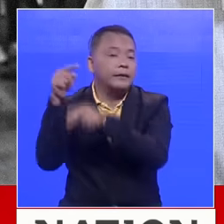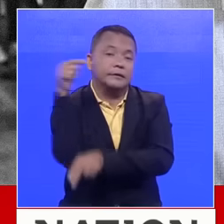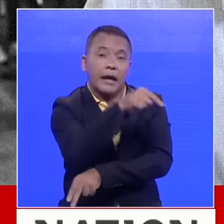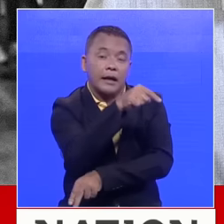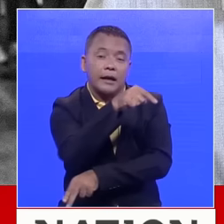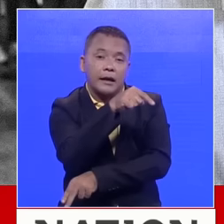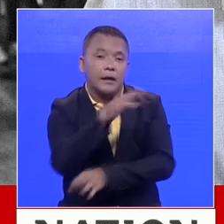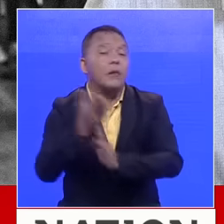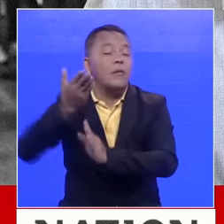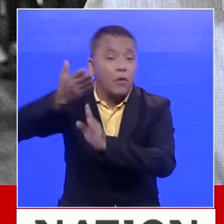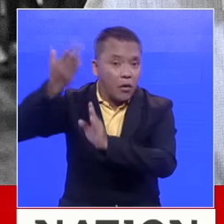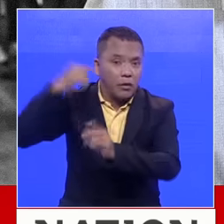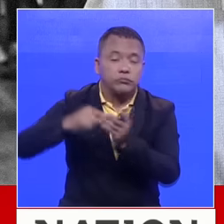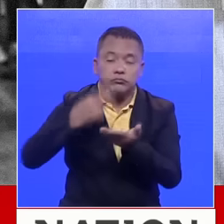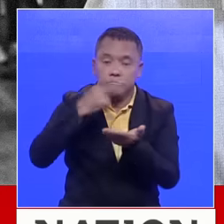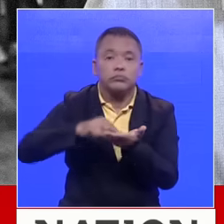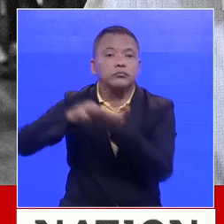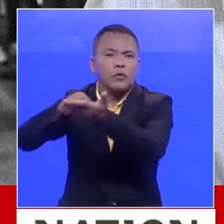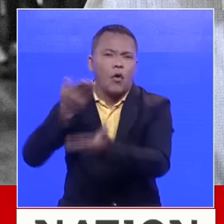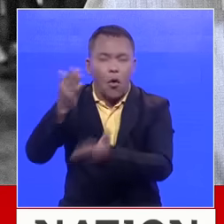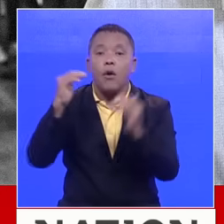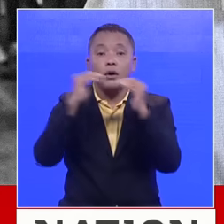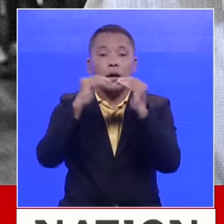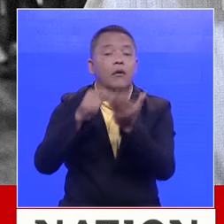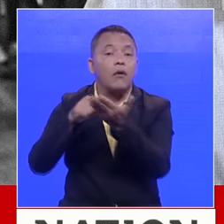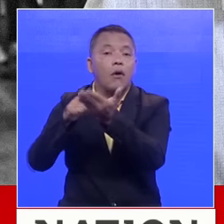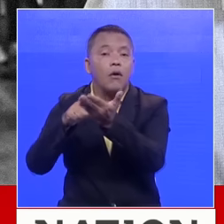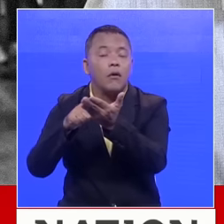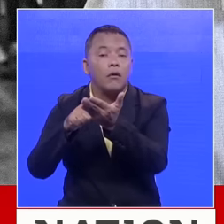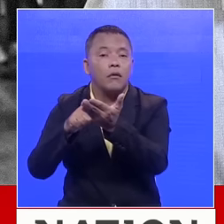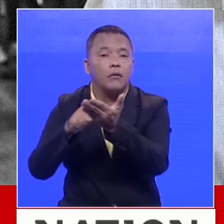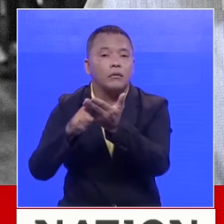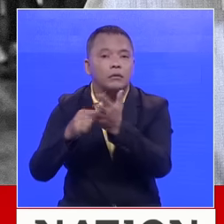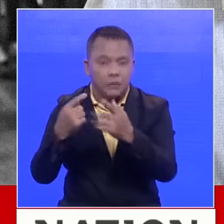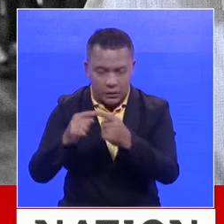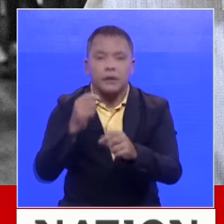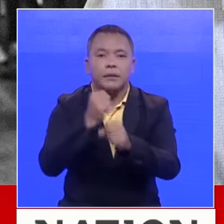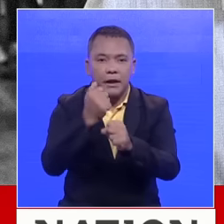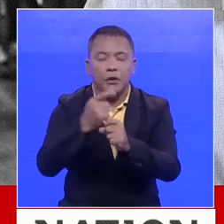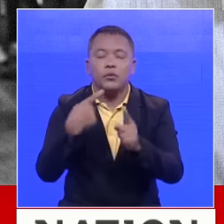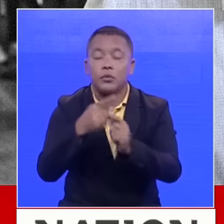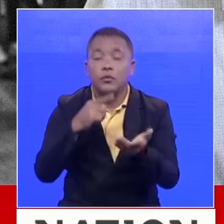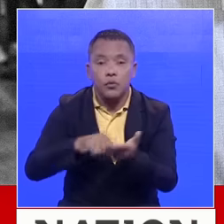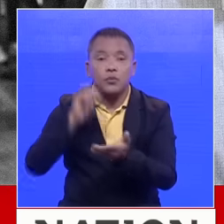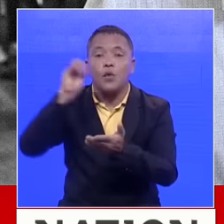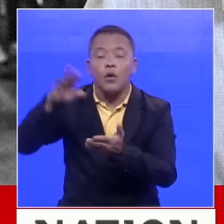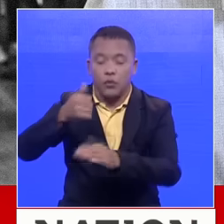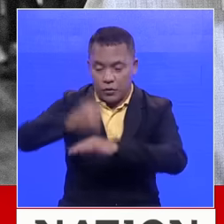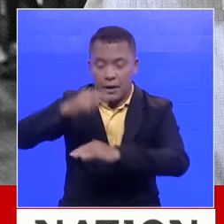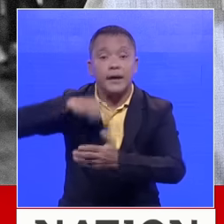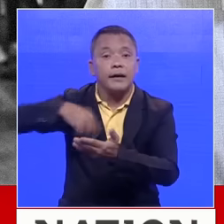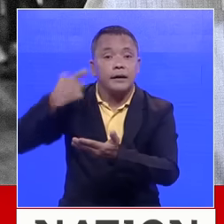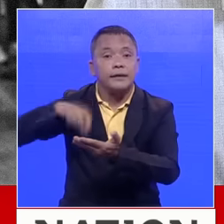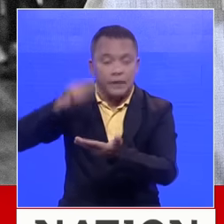หน้าบอกมีการยื่นหนังสือร้องขอความเป็นธรรมทีเนี้อันเนี้ยมันเป็นไปได้หลายแบบเช่นพอส่งไปปุ๊บทางอัยการสูงสุด